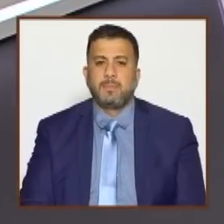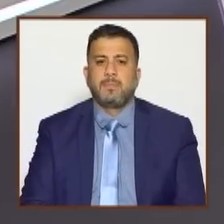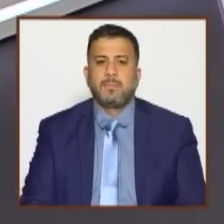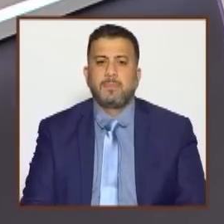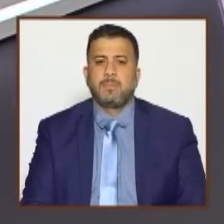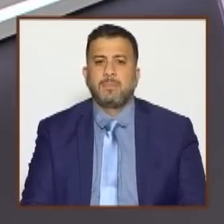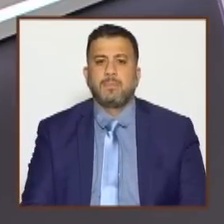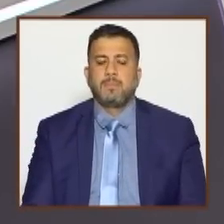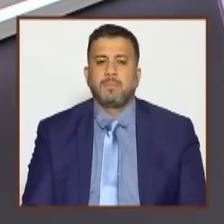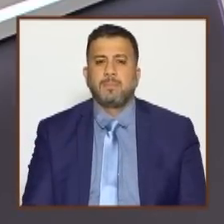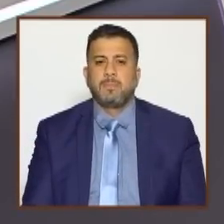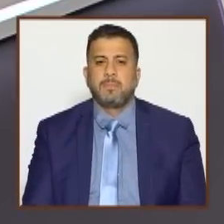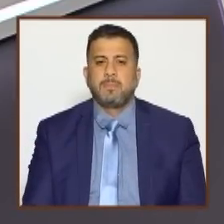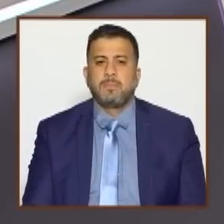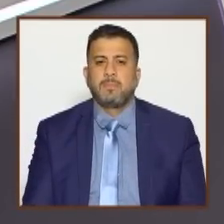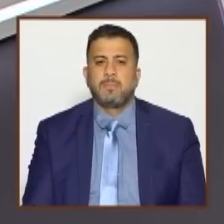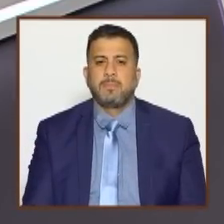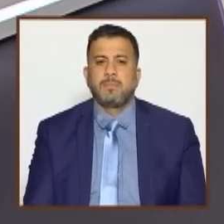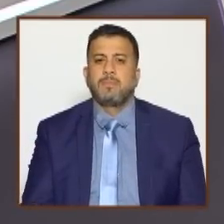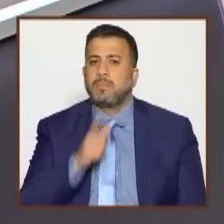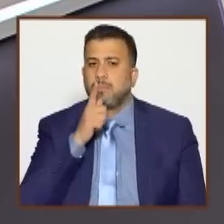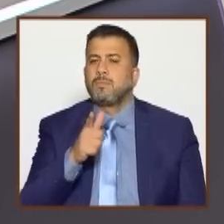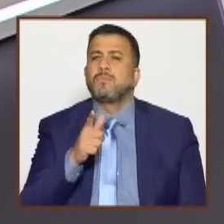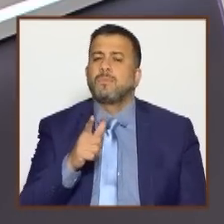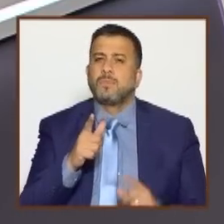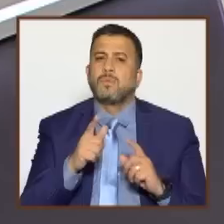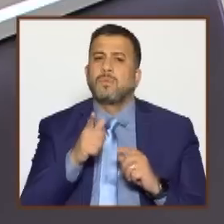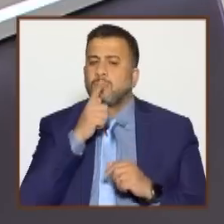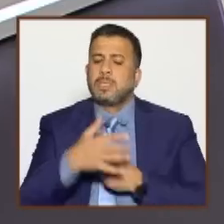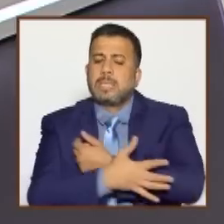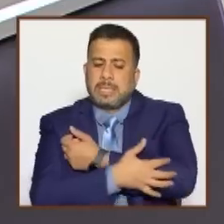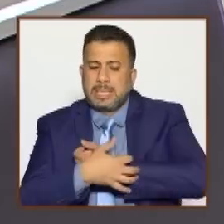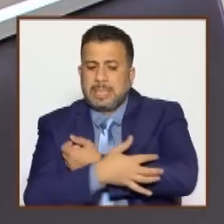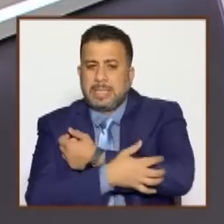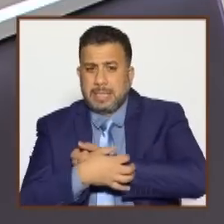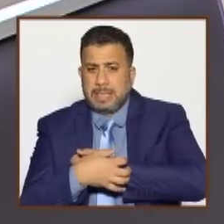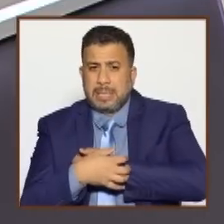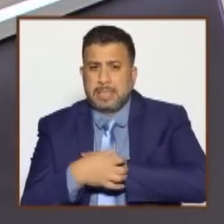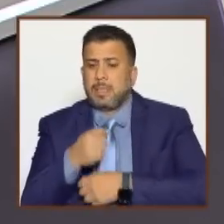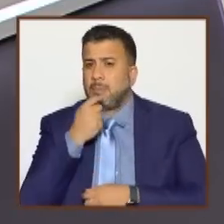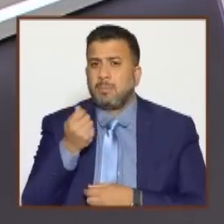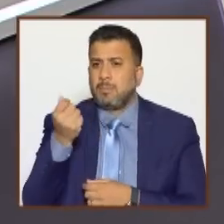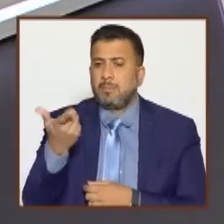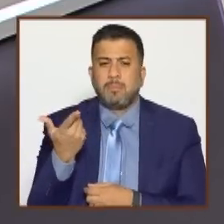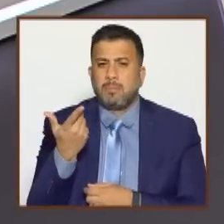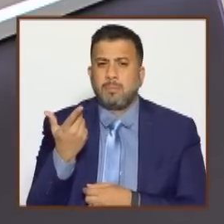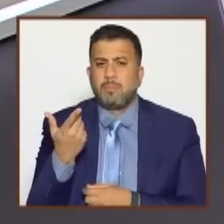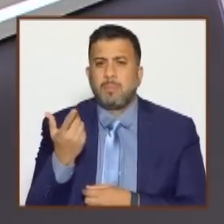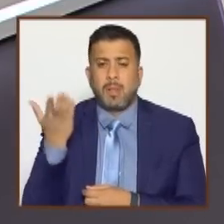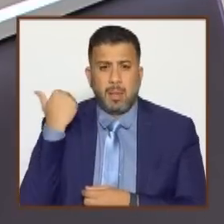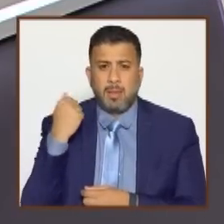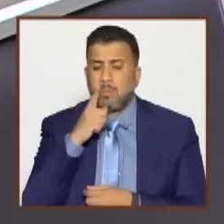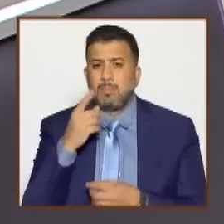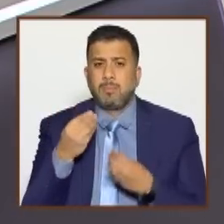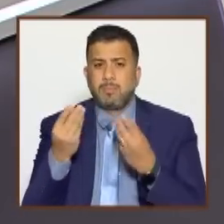كله حاسب أربعة. أي نعم. لين توصل لهاي وأخذ زكاته. العرب يوم أنا بعطيها قال الأول